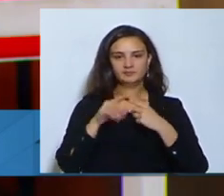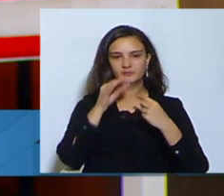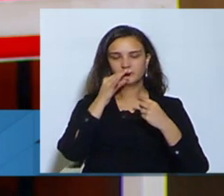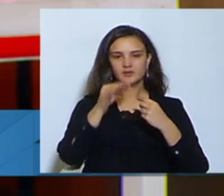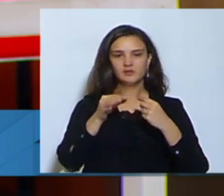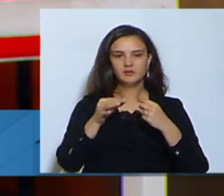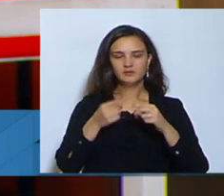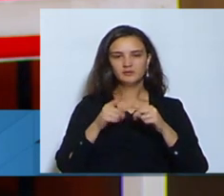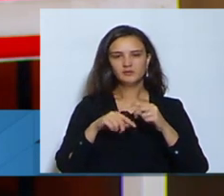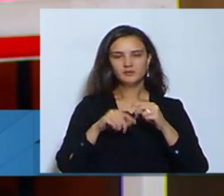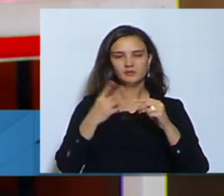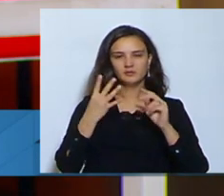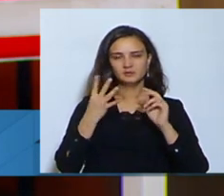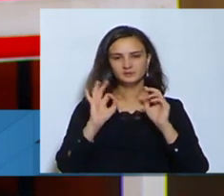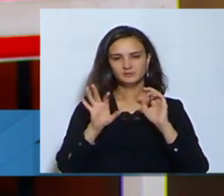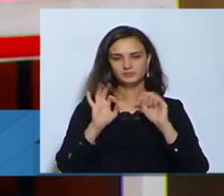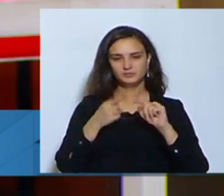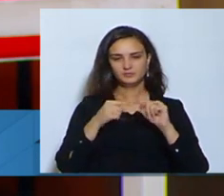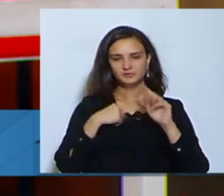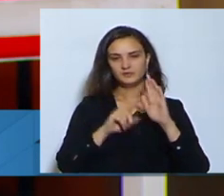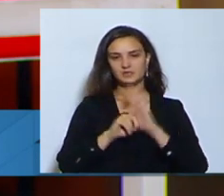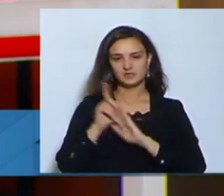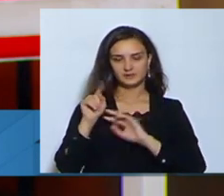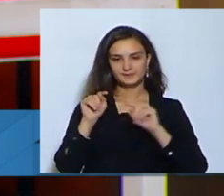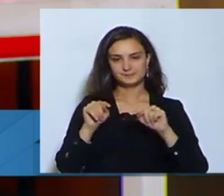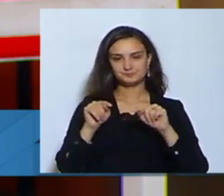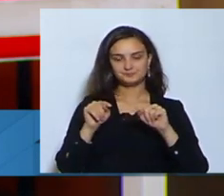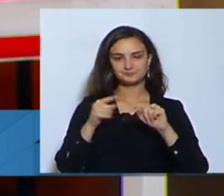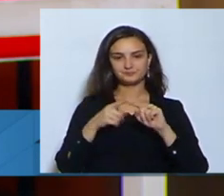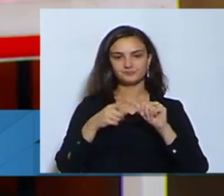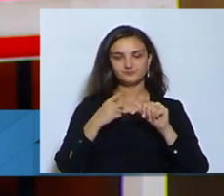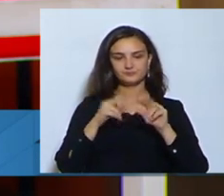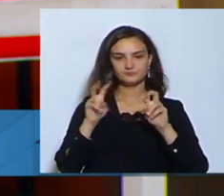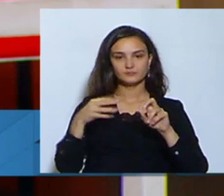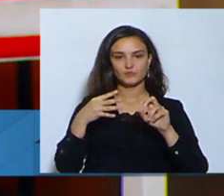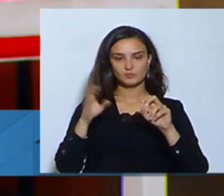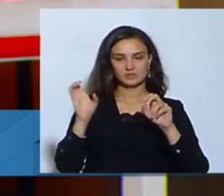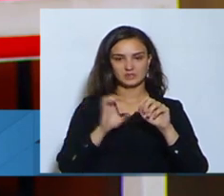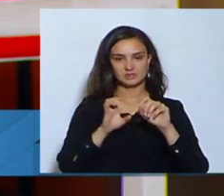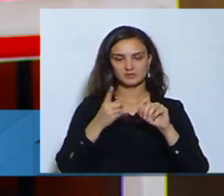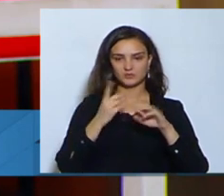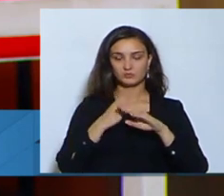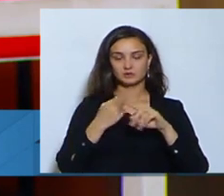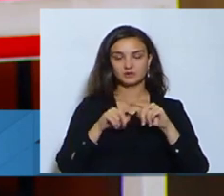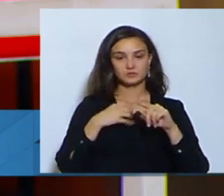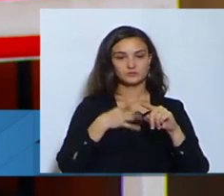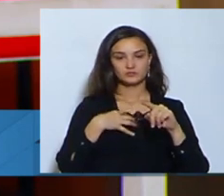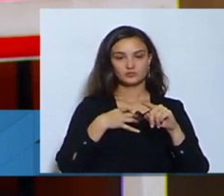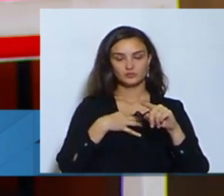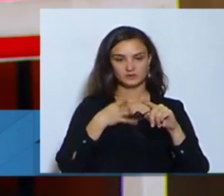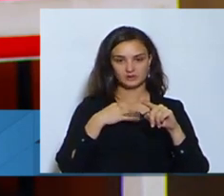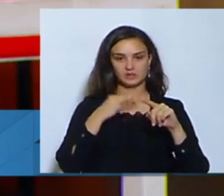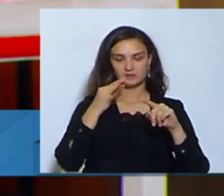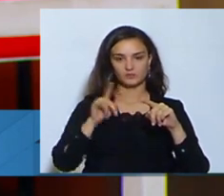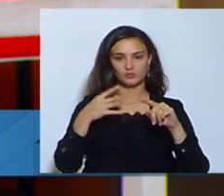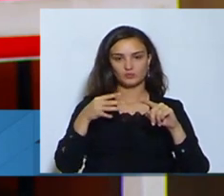გავახსენო, 4 ოქტომბერს ჩვენ დავიწყეთ კამპანია, რომელსაც ქვია 40 წამი. რატომ არის ეს ასე მნიშვნელოვანი?